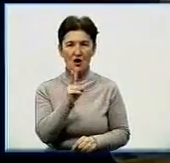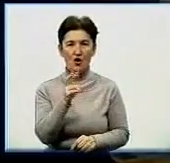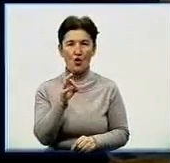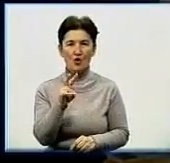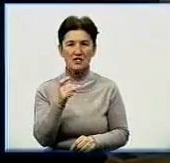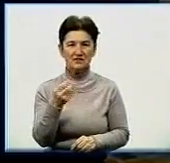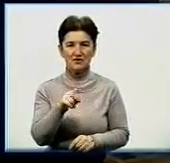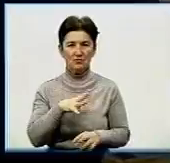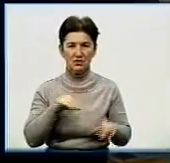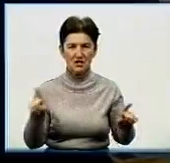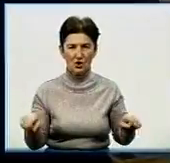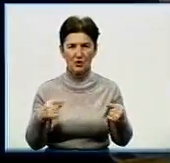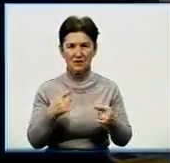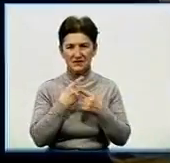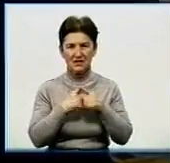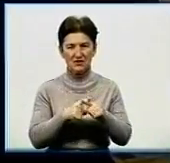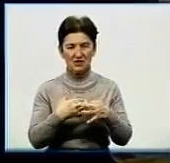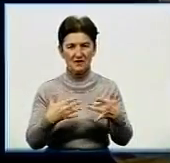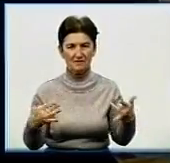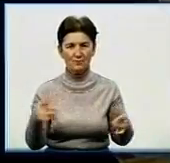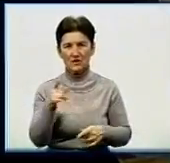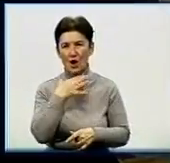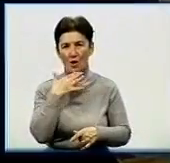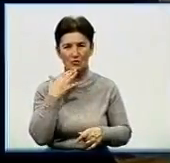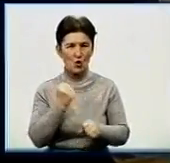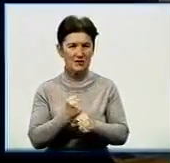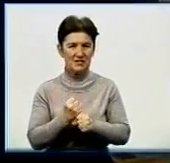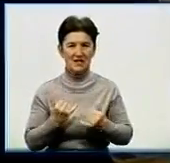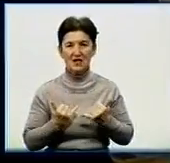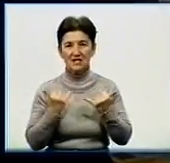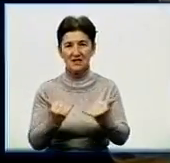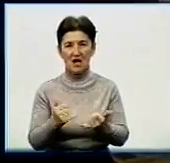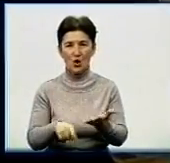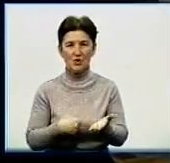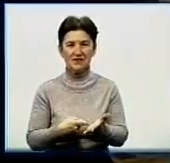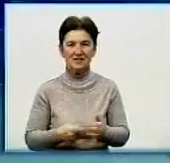Собственно, он был создателем оркестра симфонического и так далее, и так далее. То есть он многое сделал для города как музыкант.